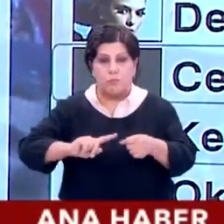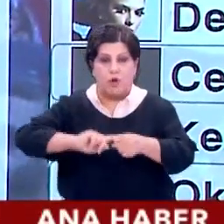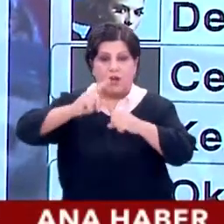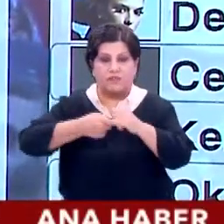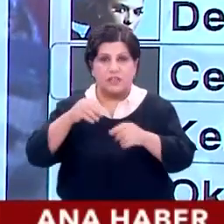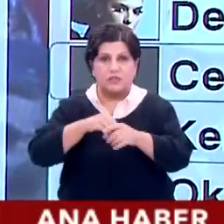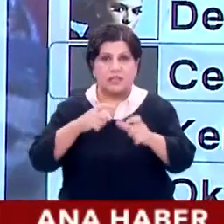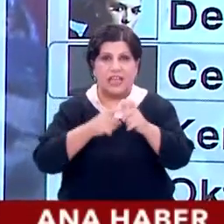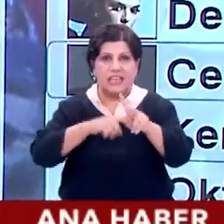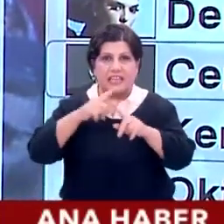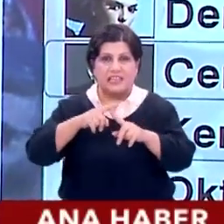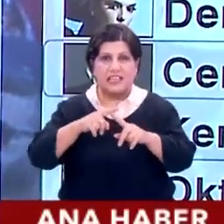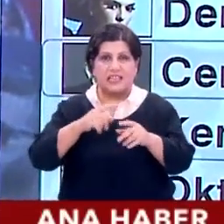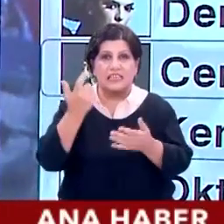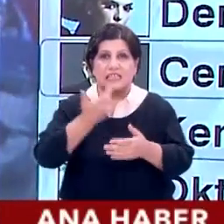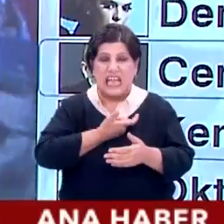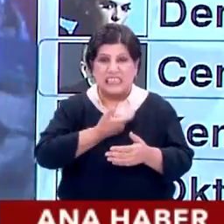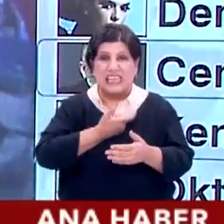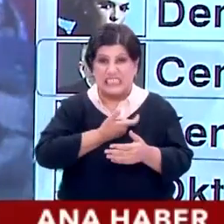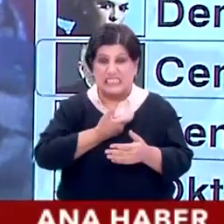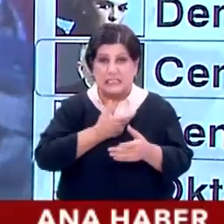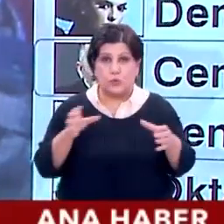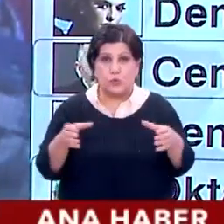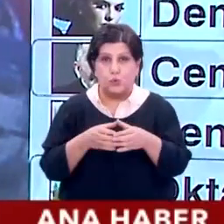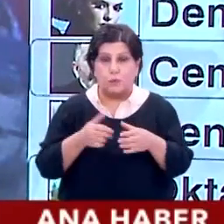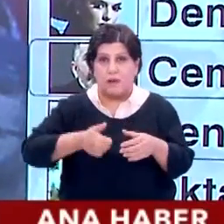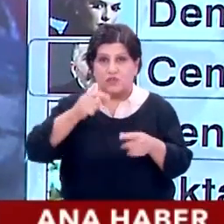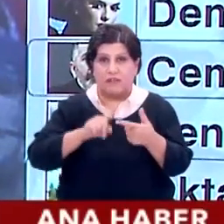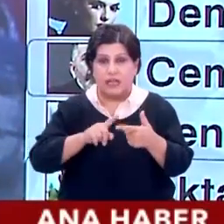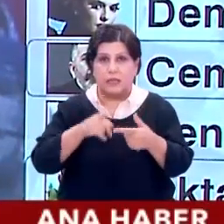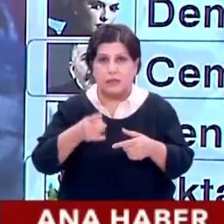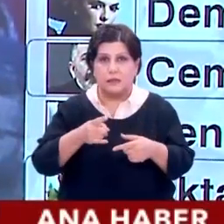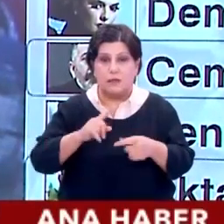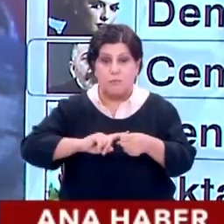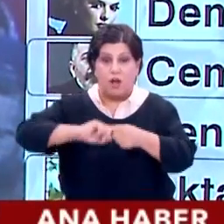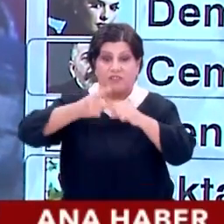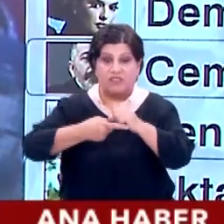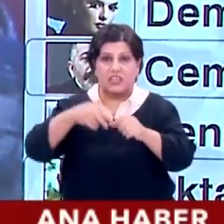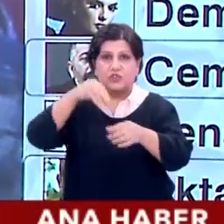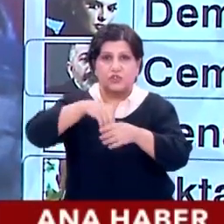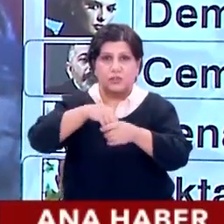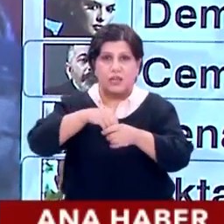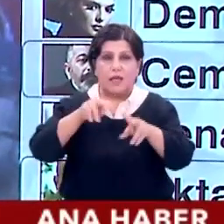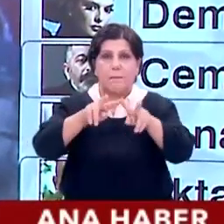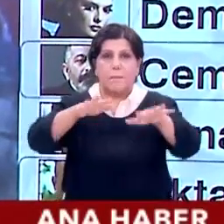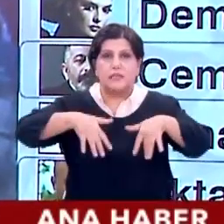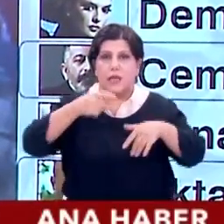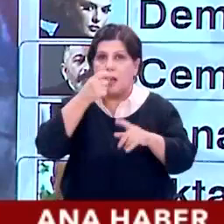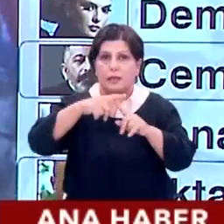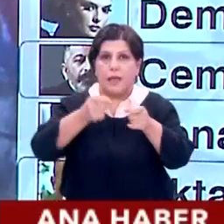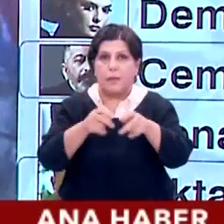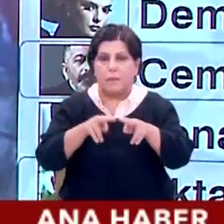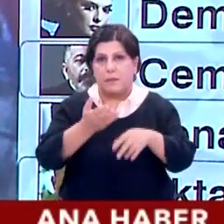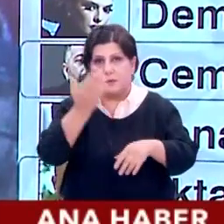EYT yasası meclise gelecek dedi Grup başkanvekili etkili bir isim Bu hafta içinde Peki